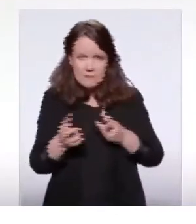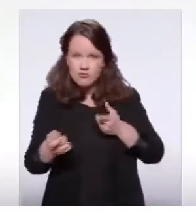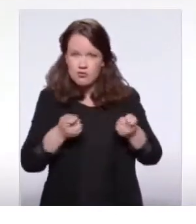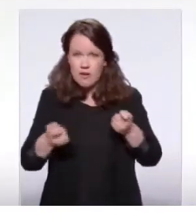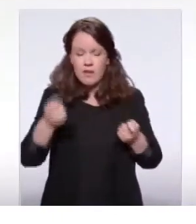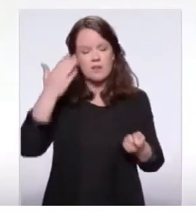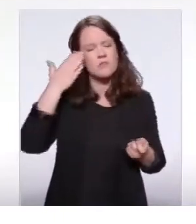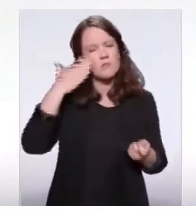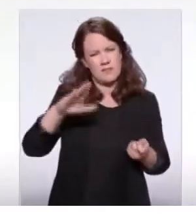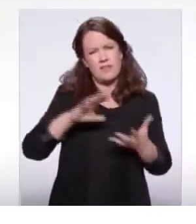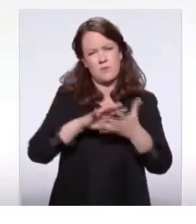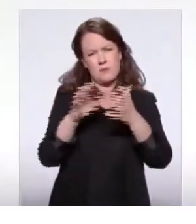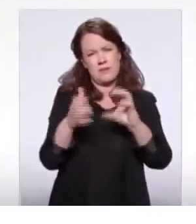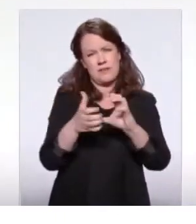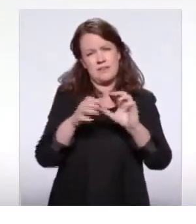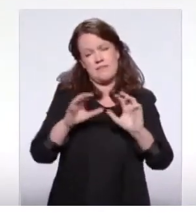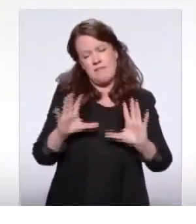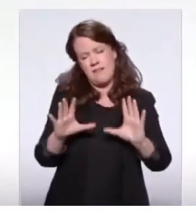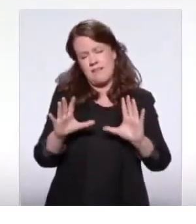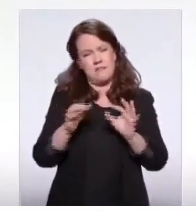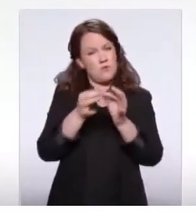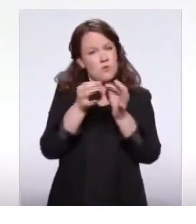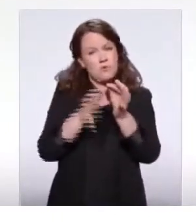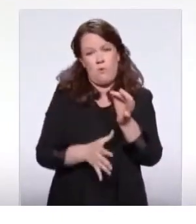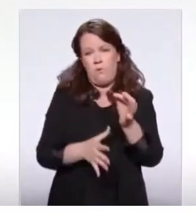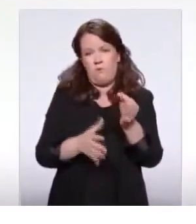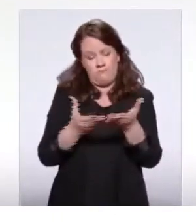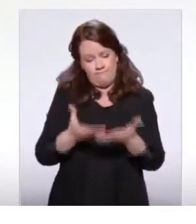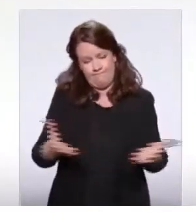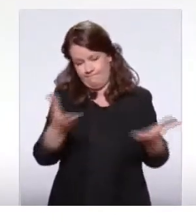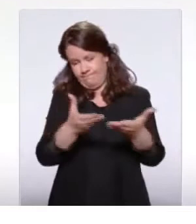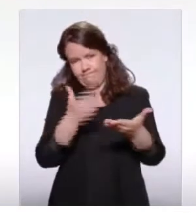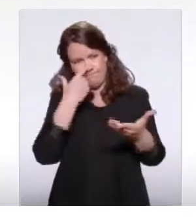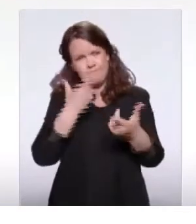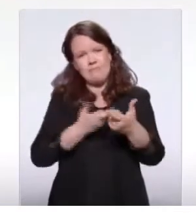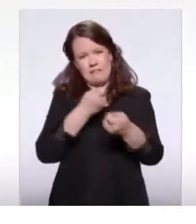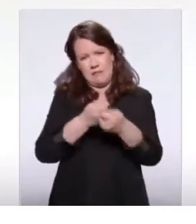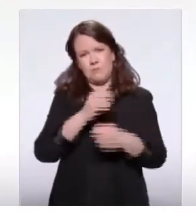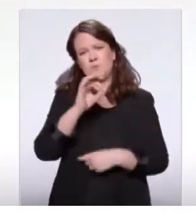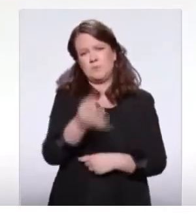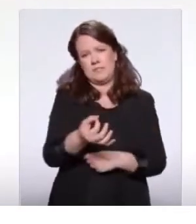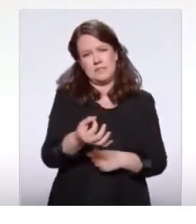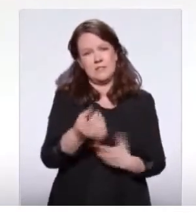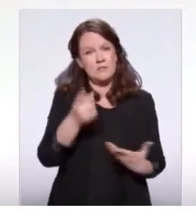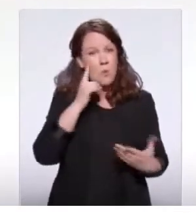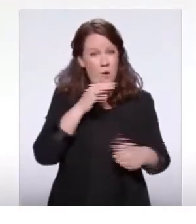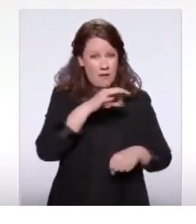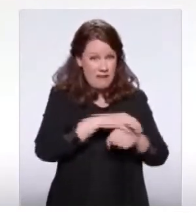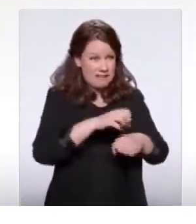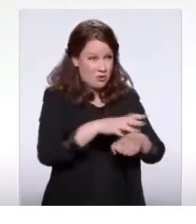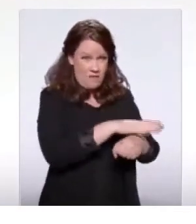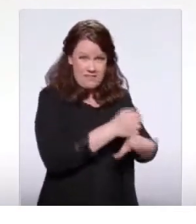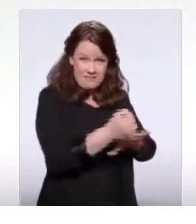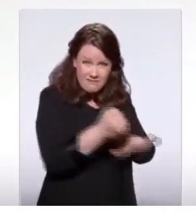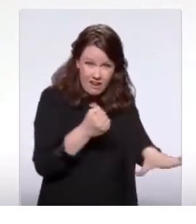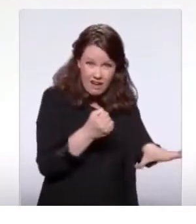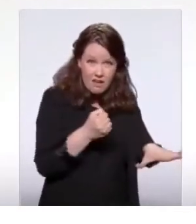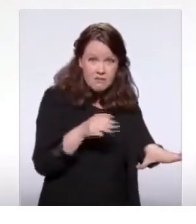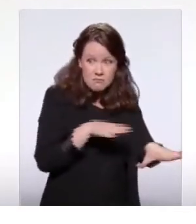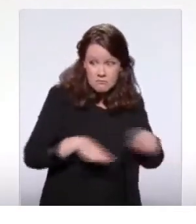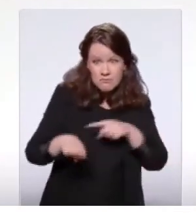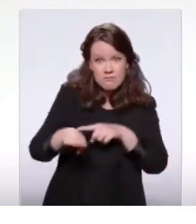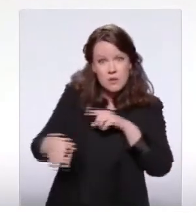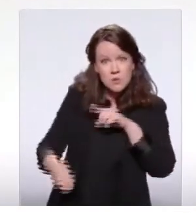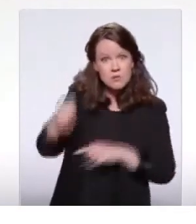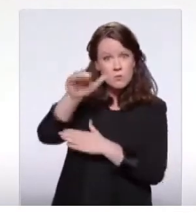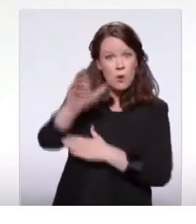Mais c'est la solution la plus adaptée pour freiner le virus tout en préservant l'éducation et donc l'avenir